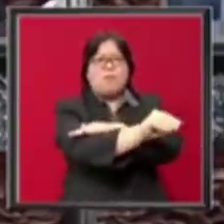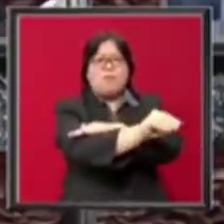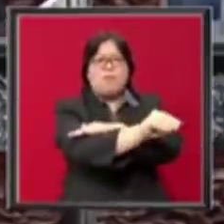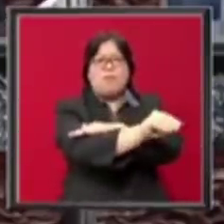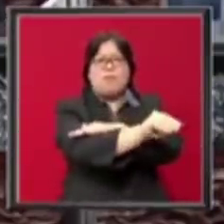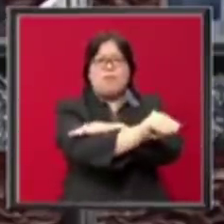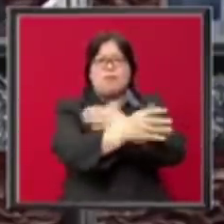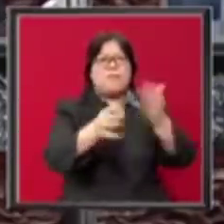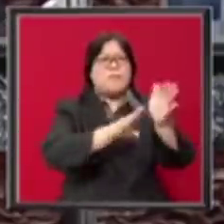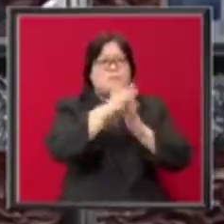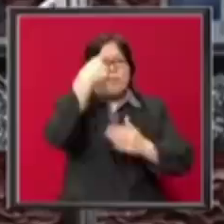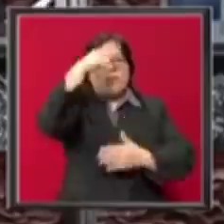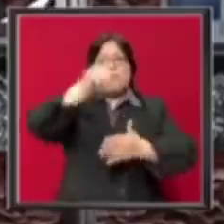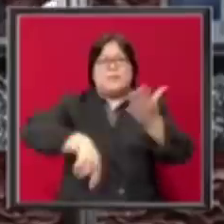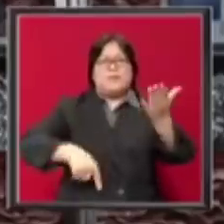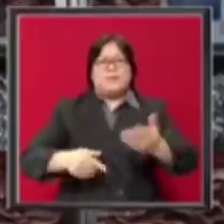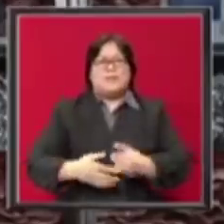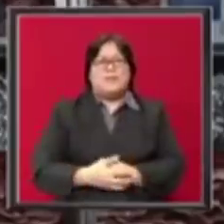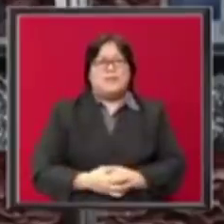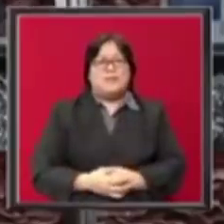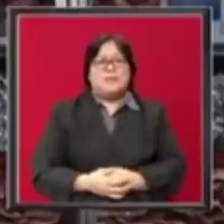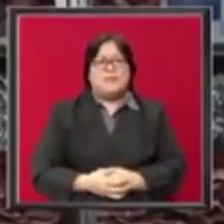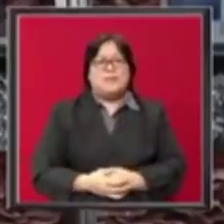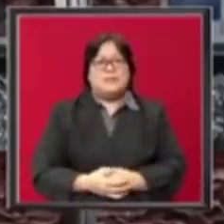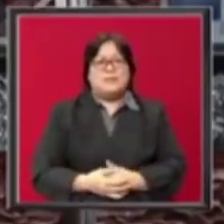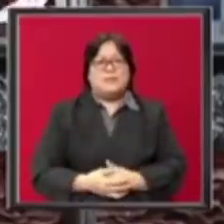bawah development. Buat apa?